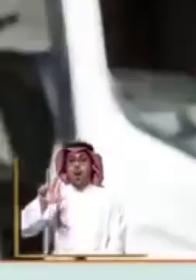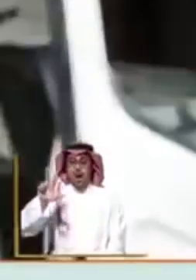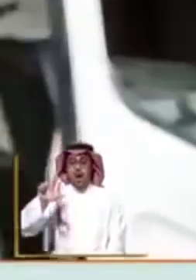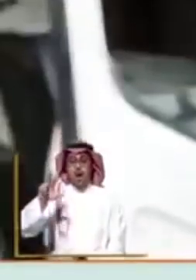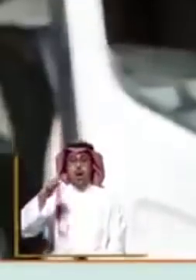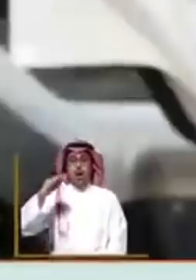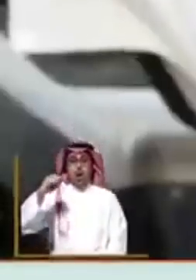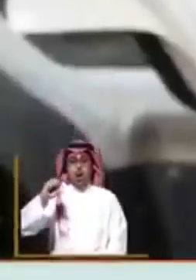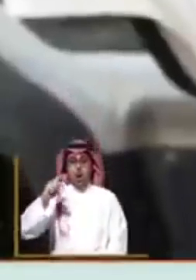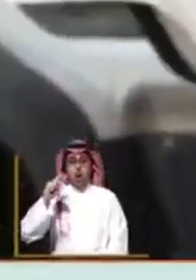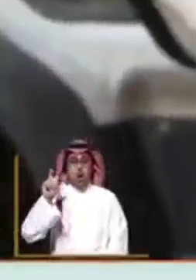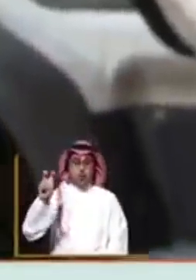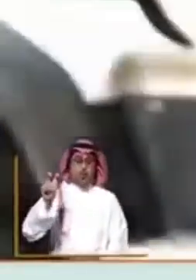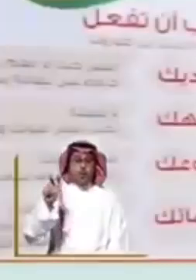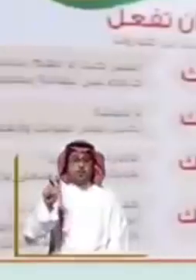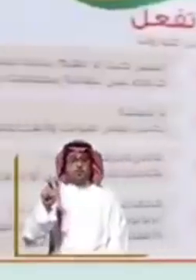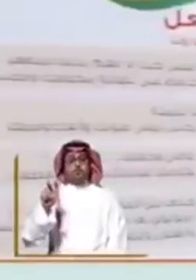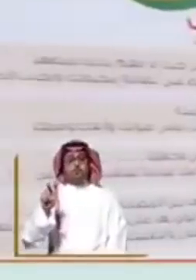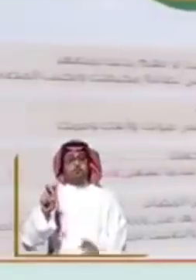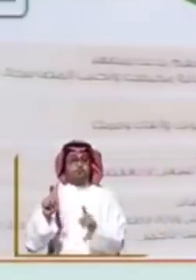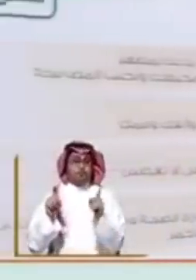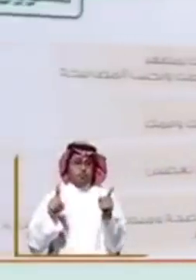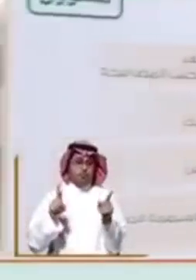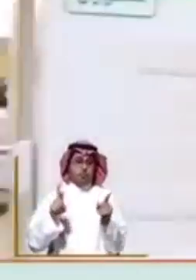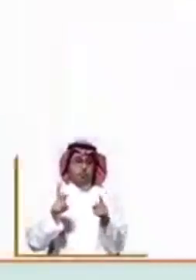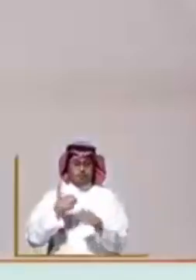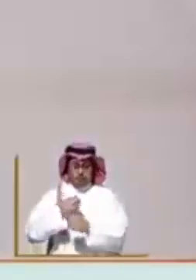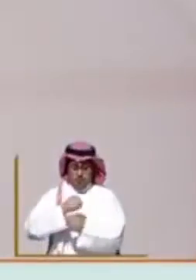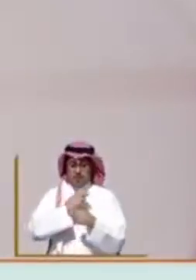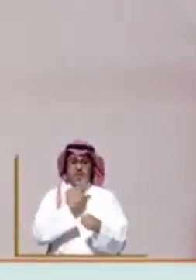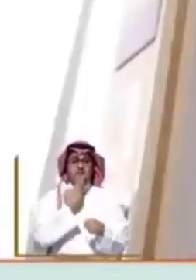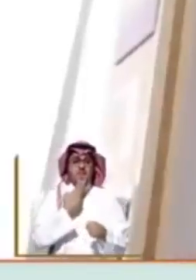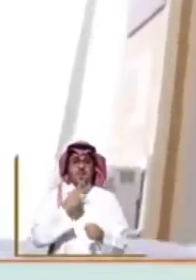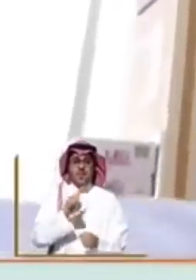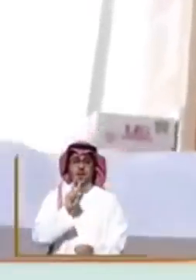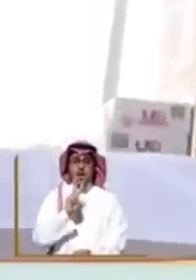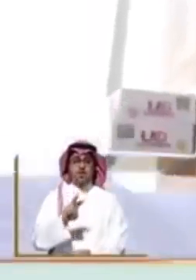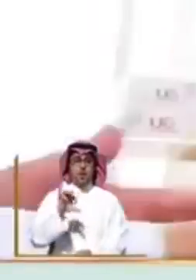انتشار فيروس كورونا، إضافة إلى القيام بأعمال رش